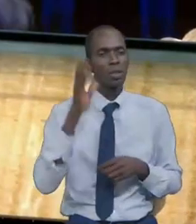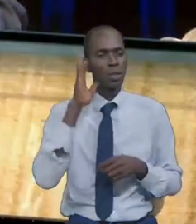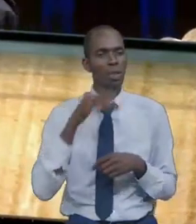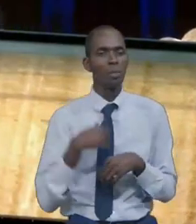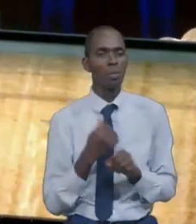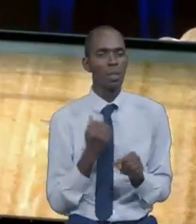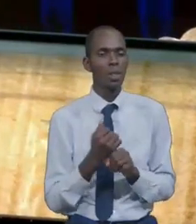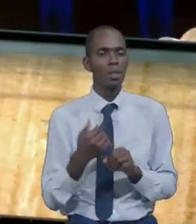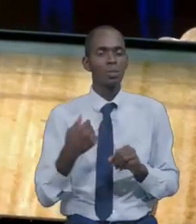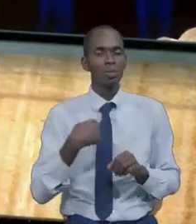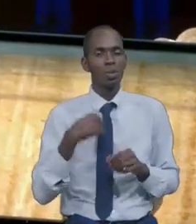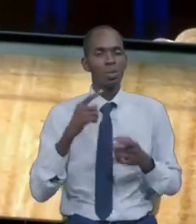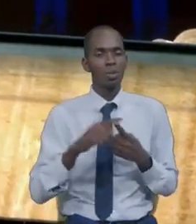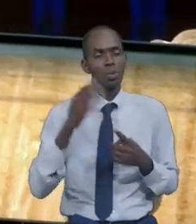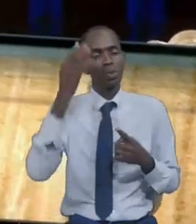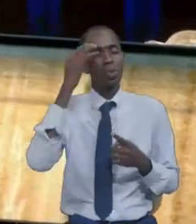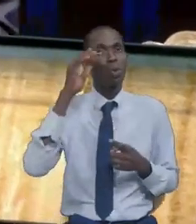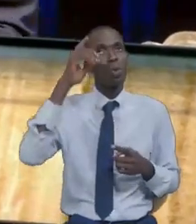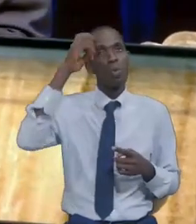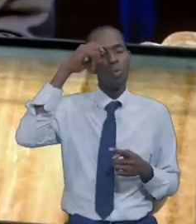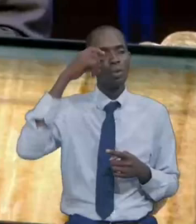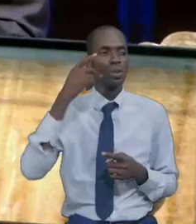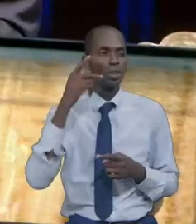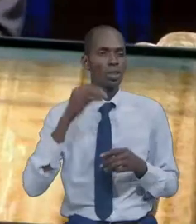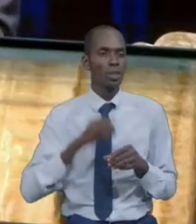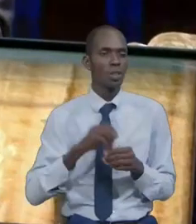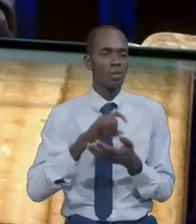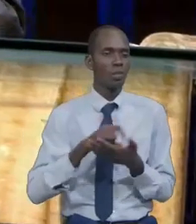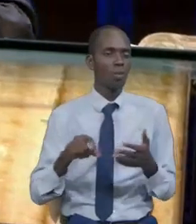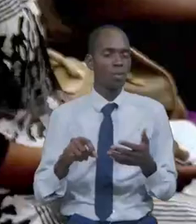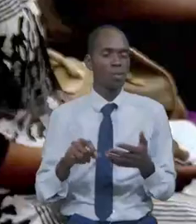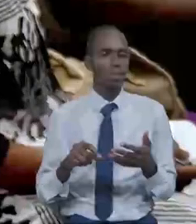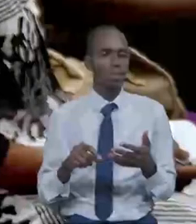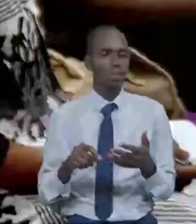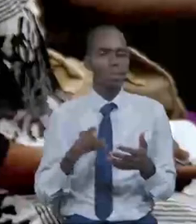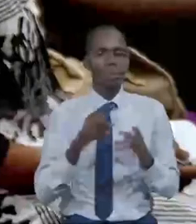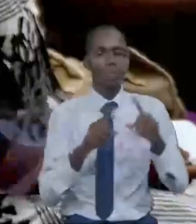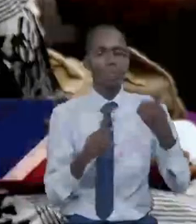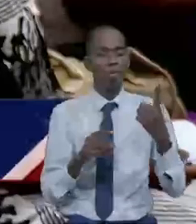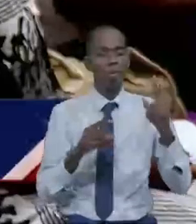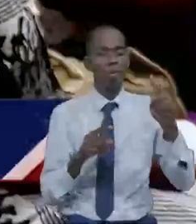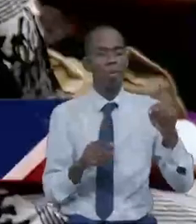moi. Il nous dit en 1 Timothée 1:5.